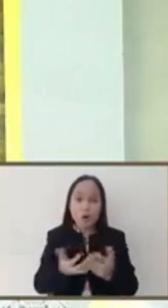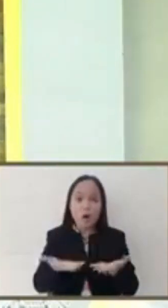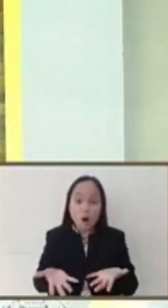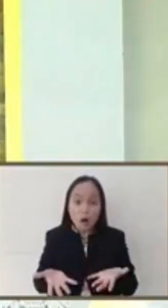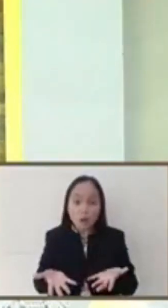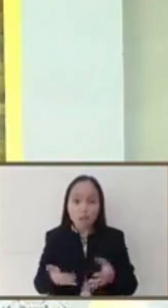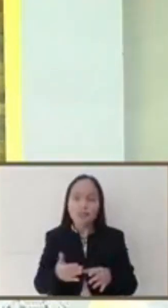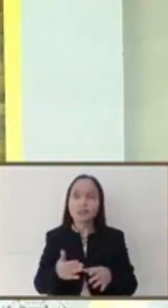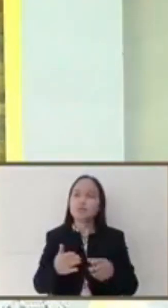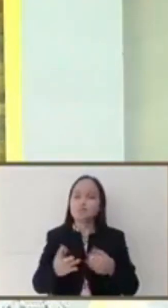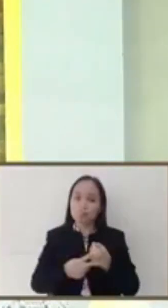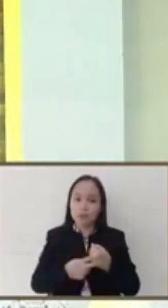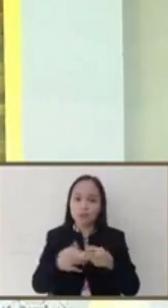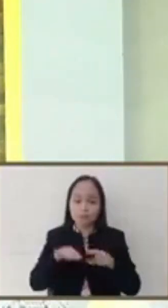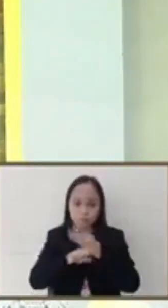treasures in heaven.